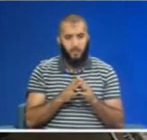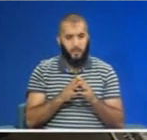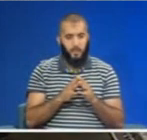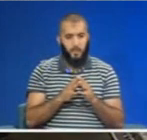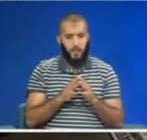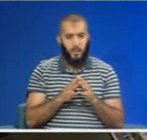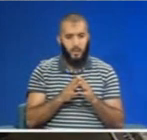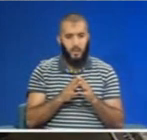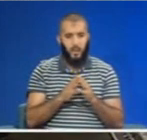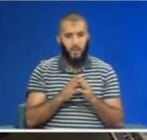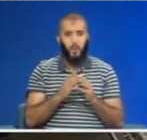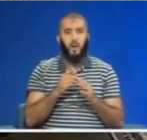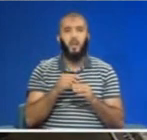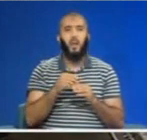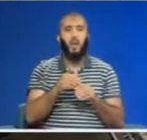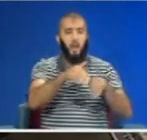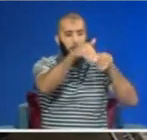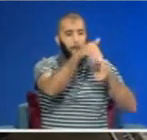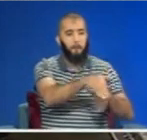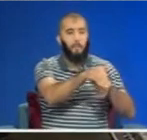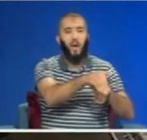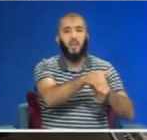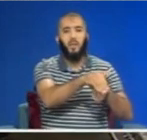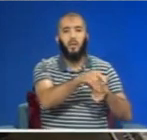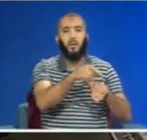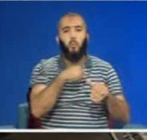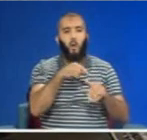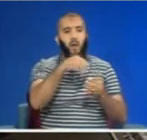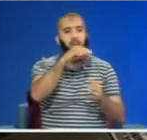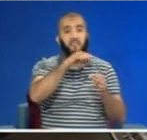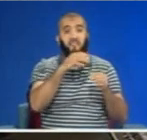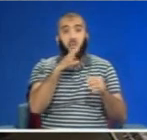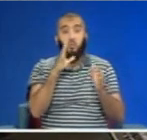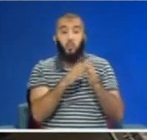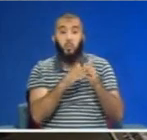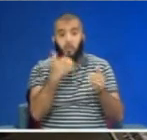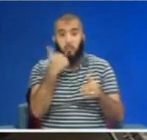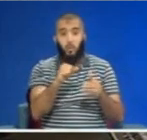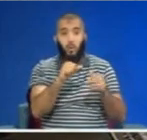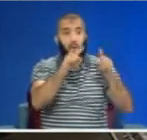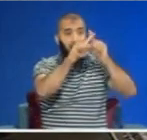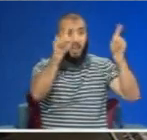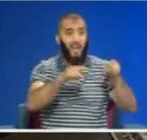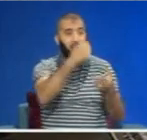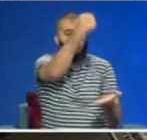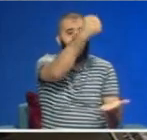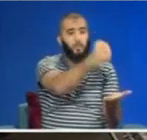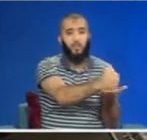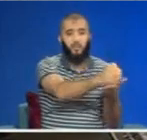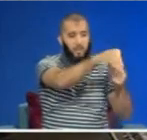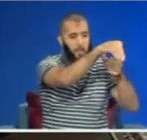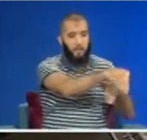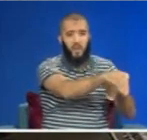على القبر. على القبر تاعو غير. واش تكتبي فيها؟ نكتب اسمه يعني ولا السنة